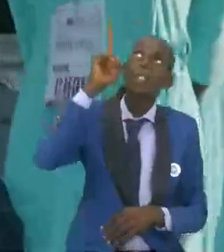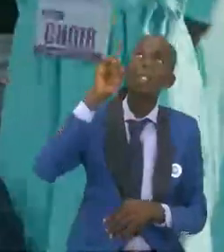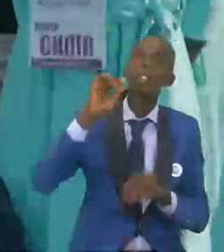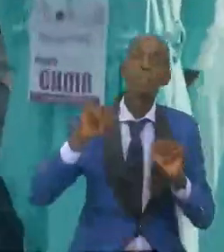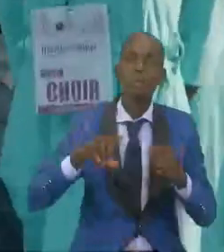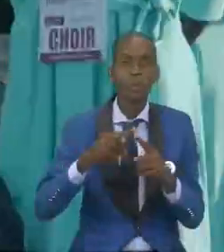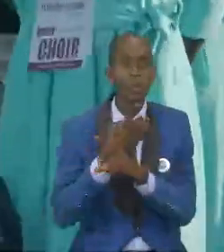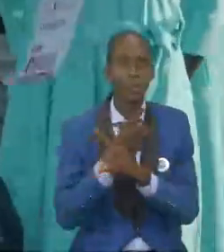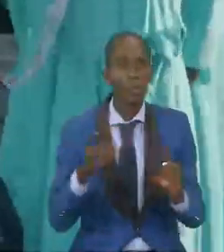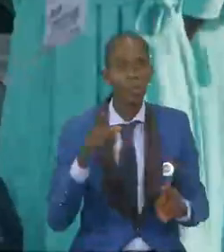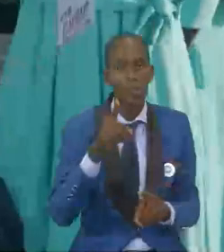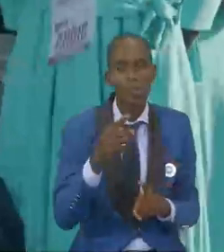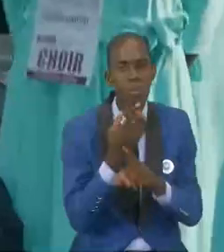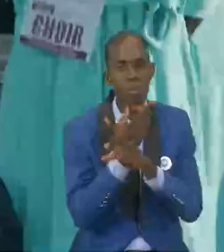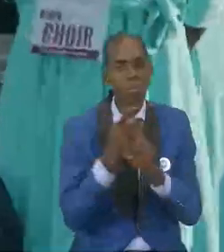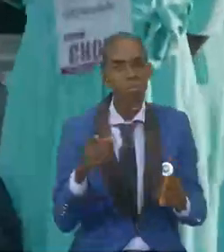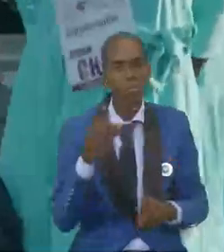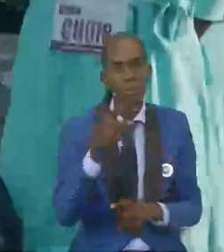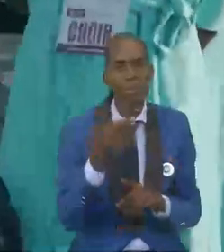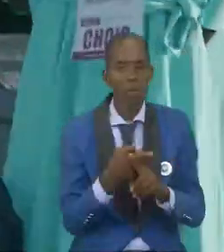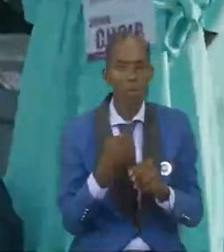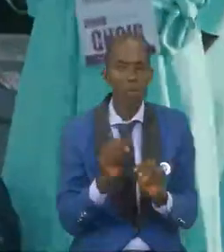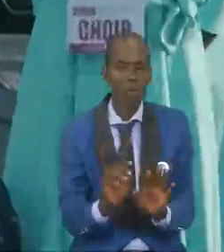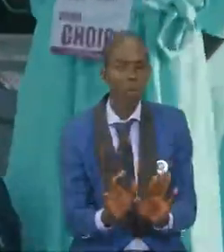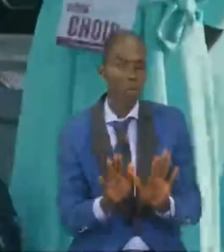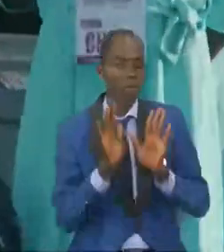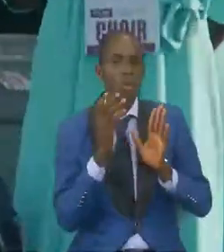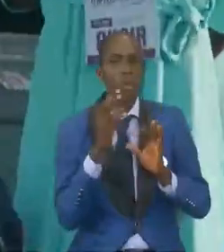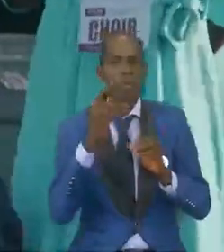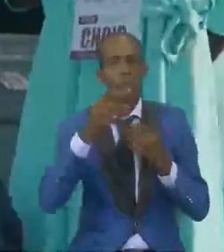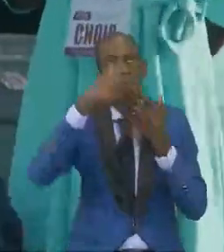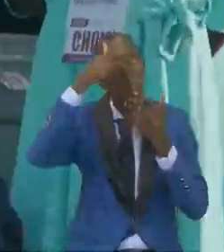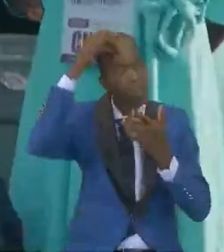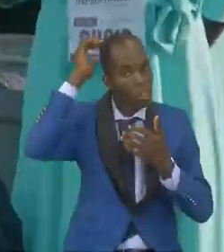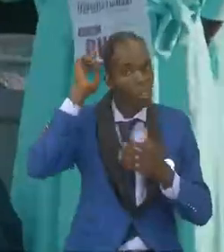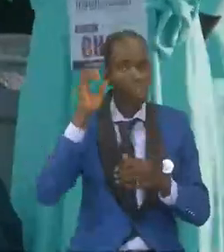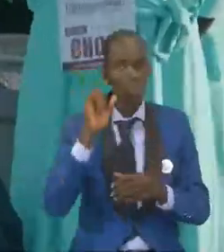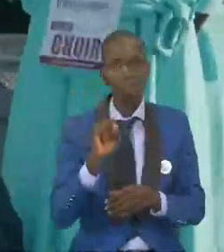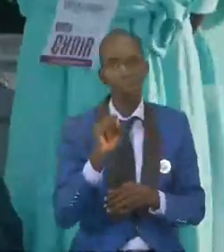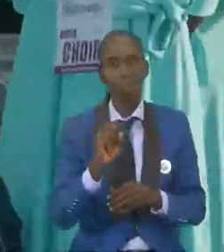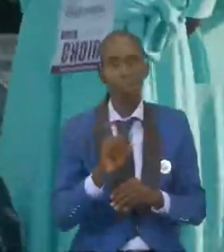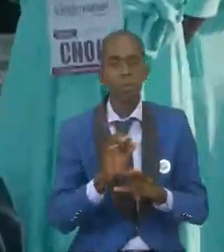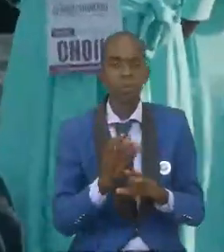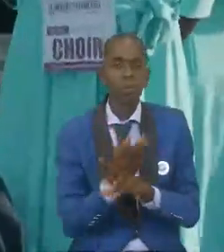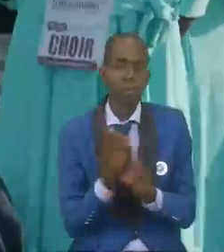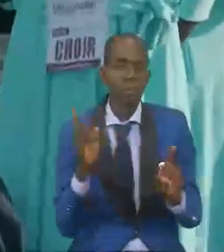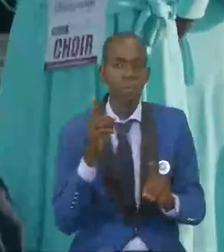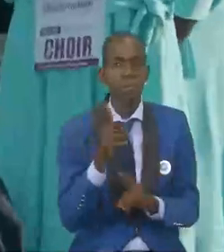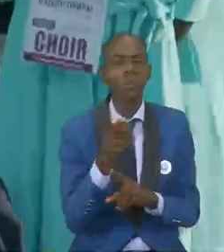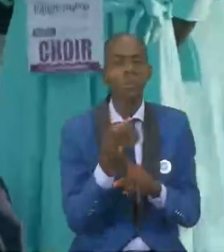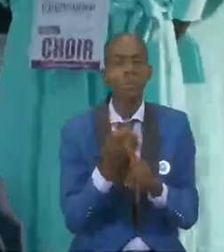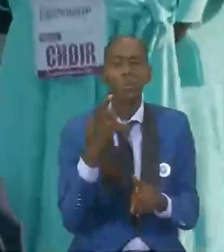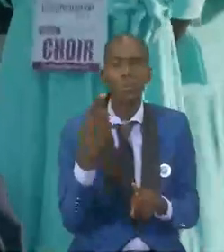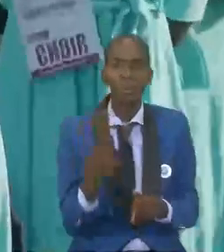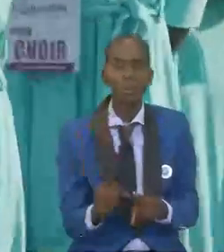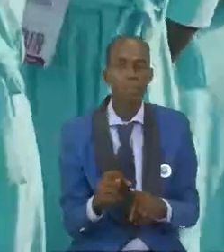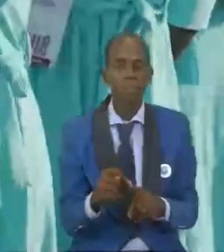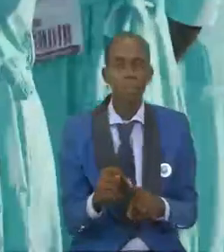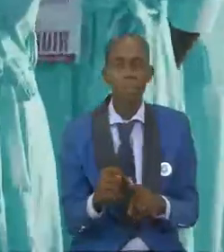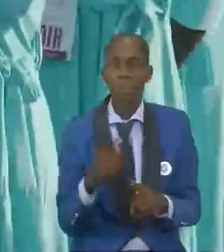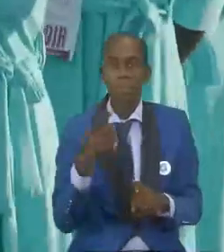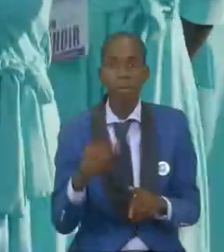a-t-il pu te délivré te délivrer la crainte des lions